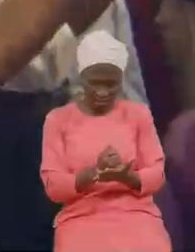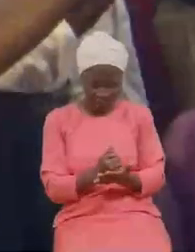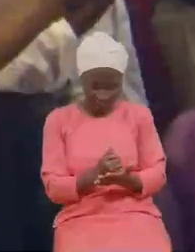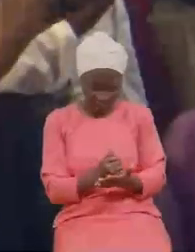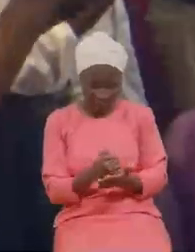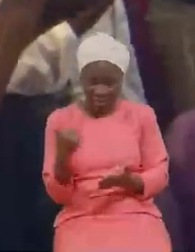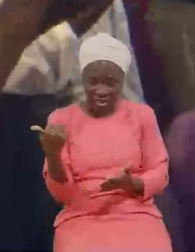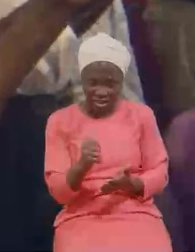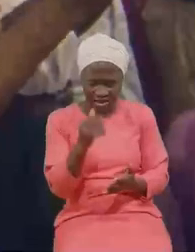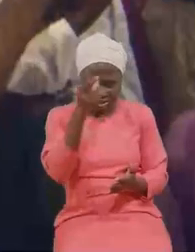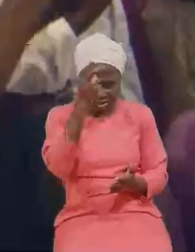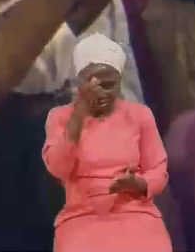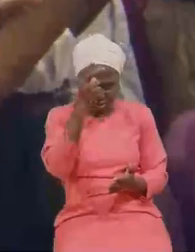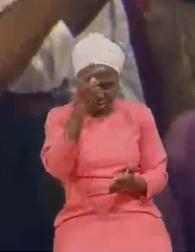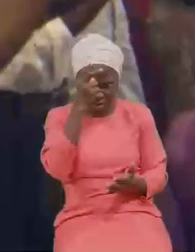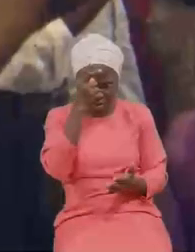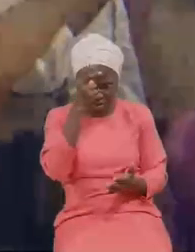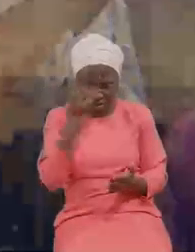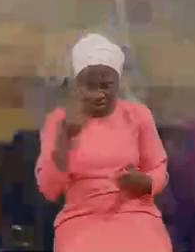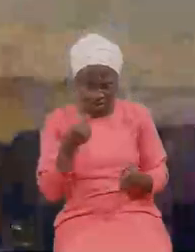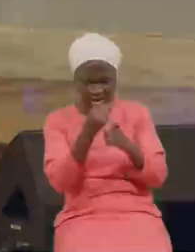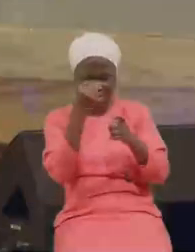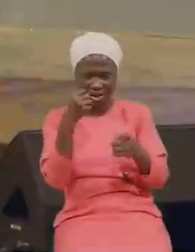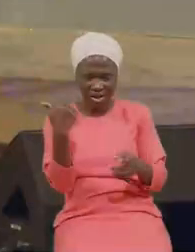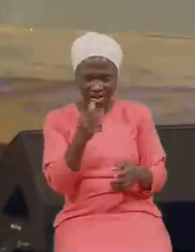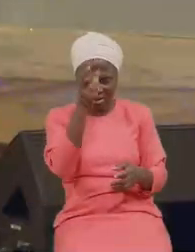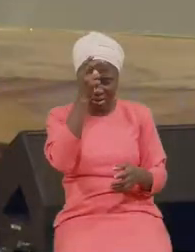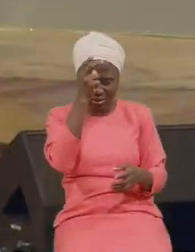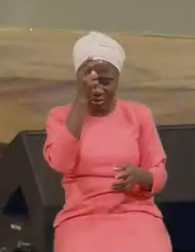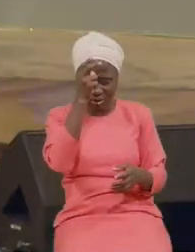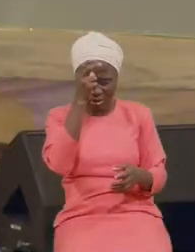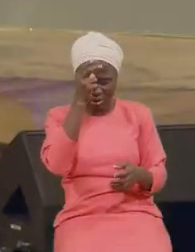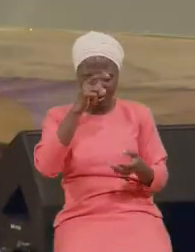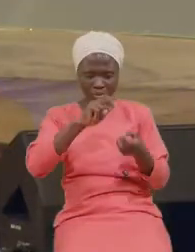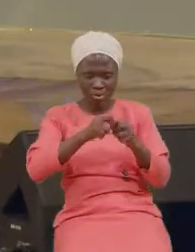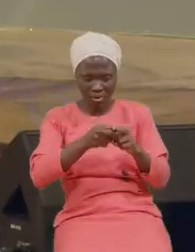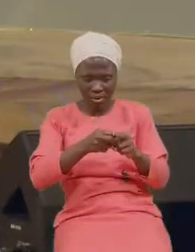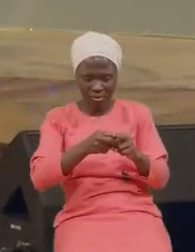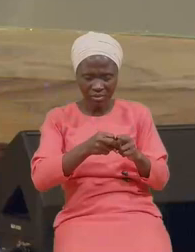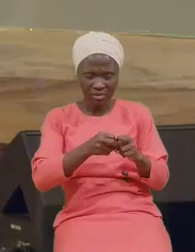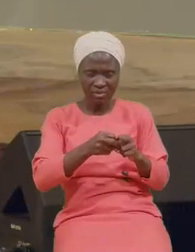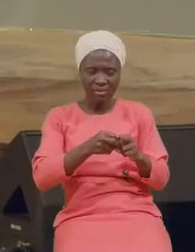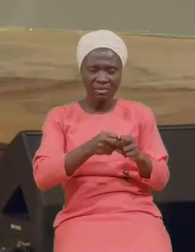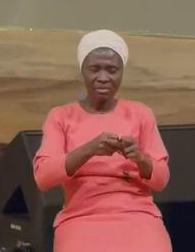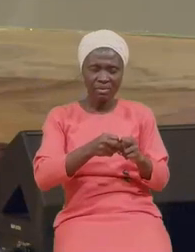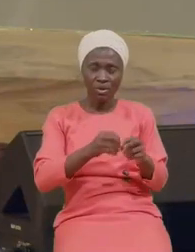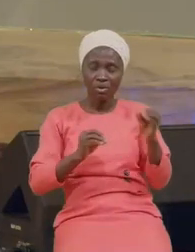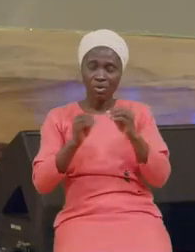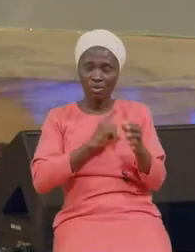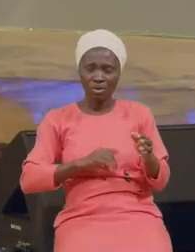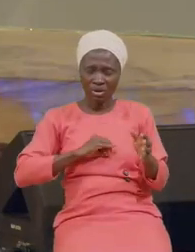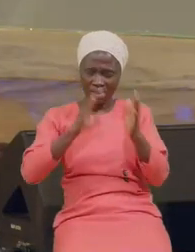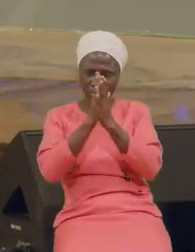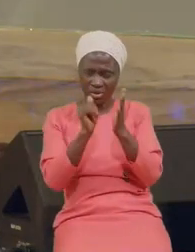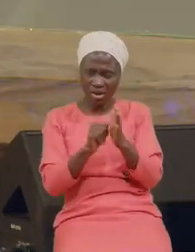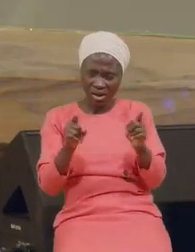tout attaque démoniaque tout au pression démoniaque tout affection démoniaque seigneur je prie comme ton